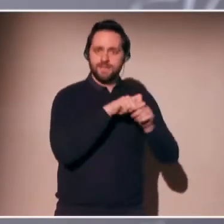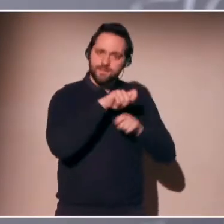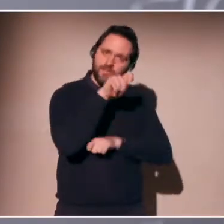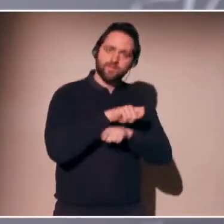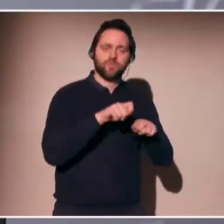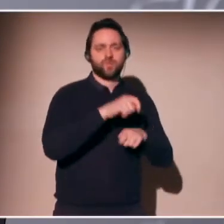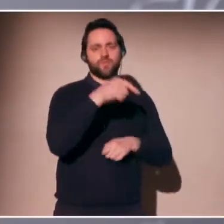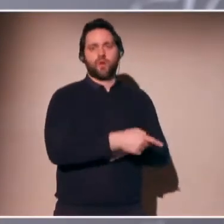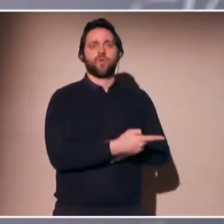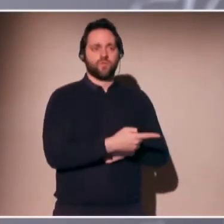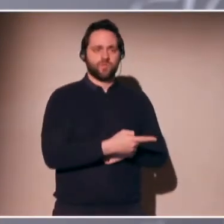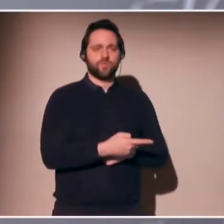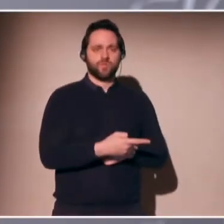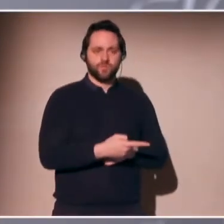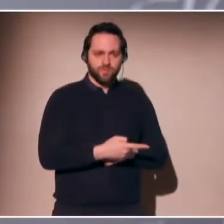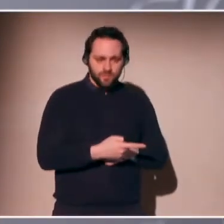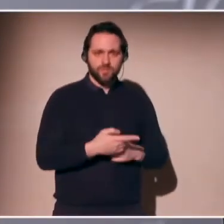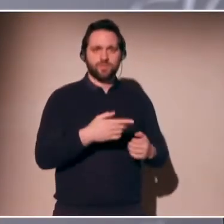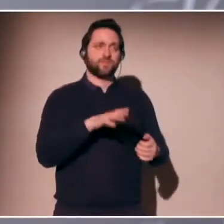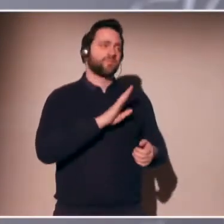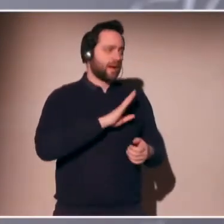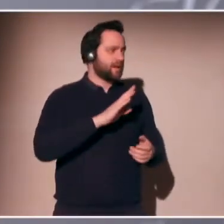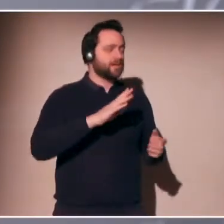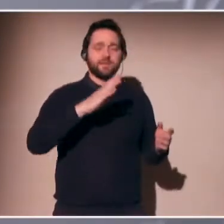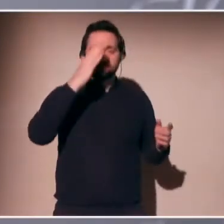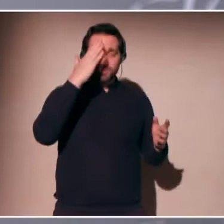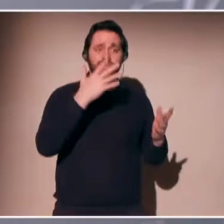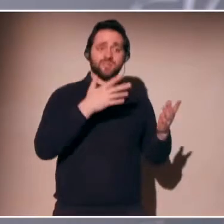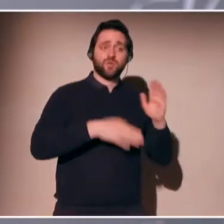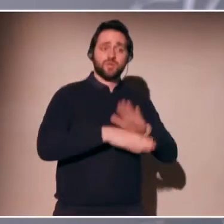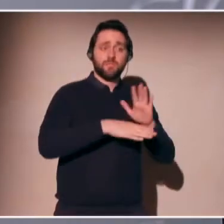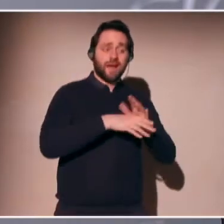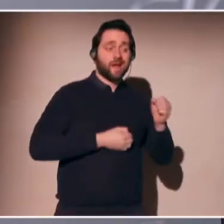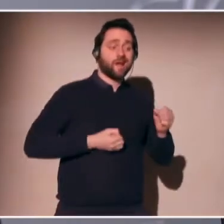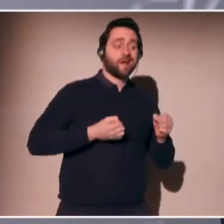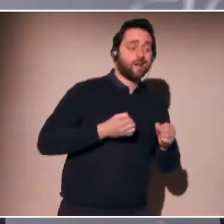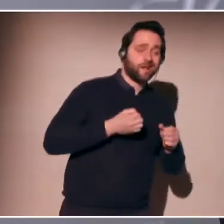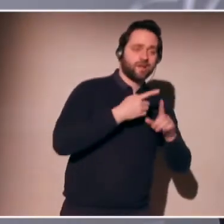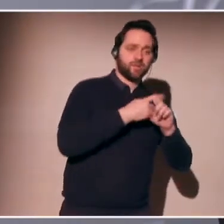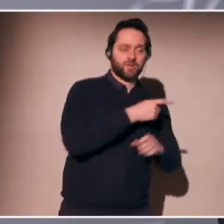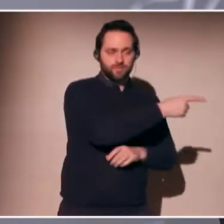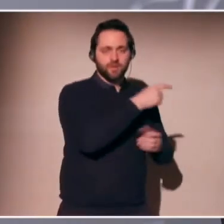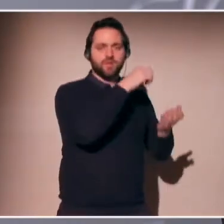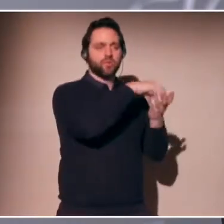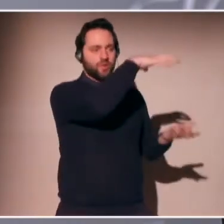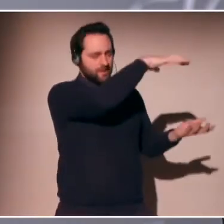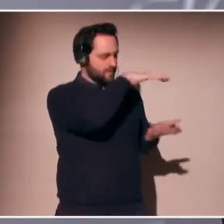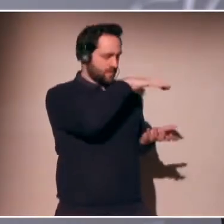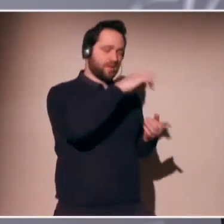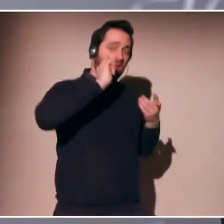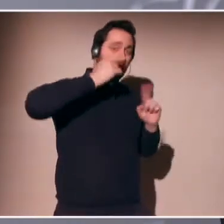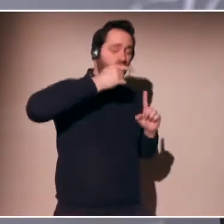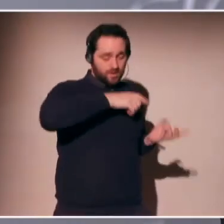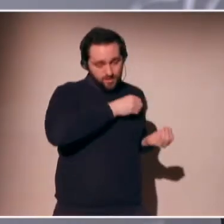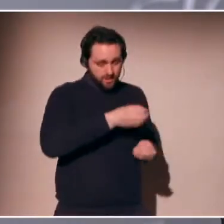pour entraîner l'algorithme étaient biaisées, l'algorithme sera biaisé. Il se peut que l'algorithme lui-même soit biaisé. Donc, quelle mesure